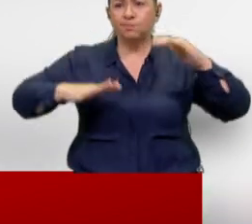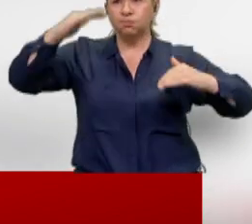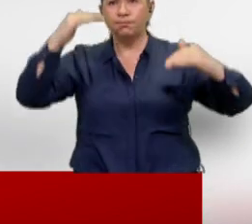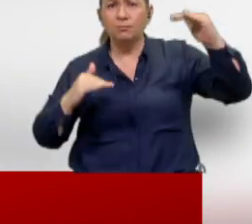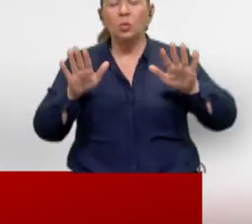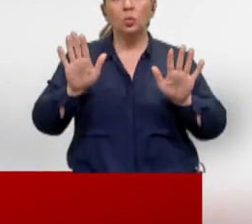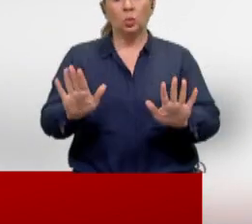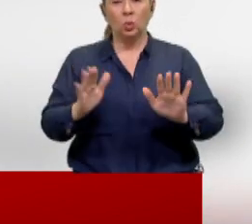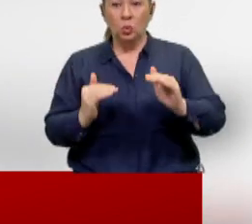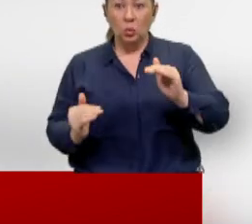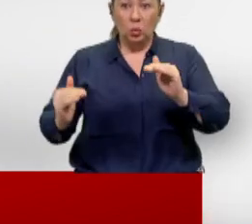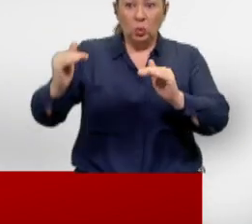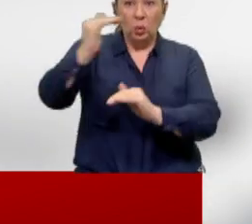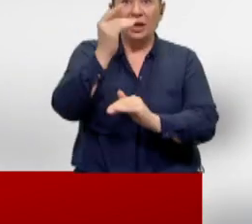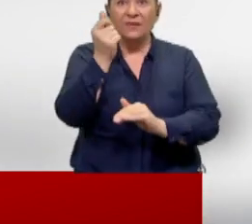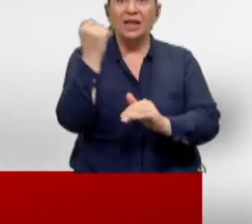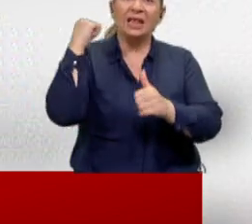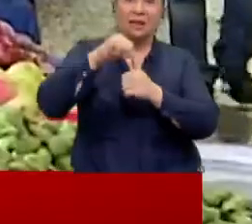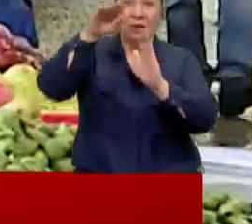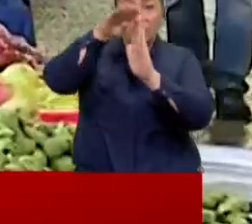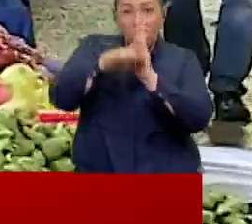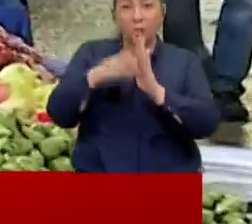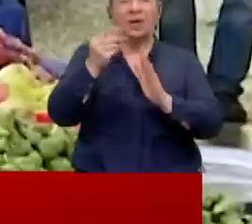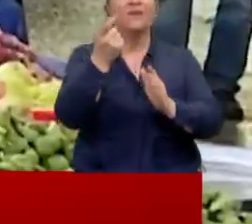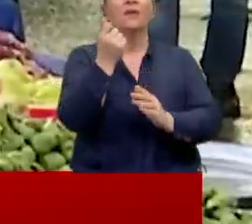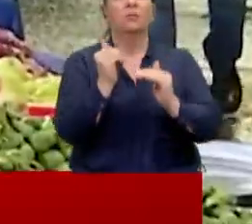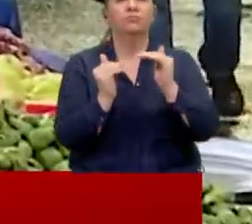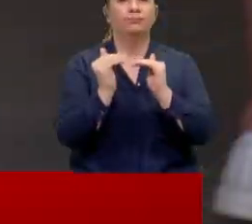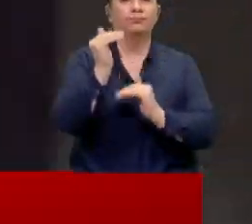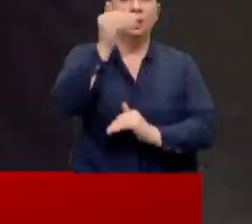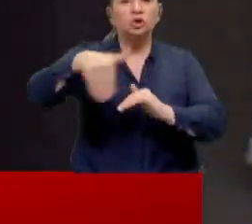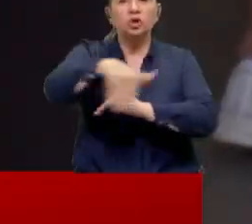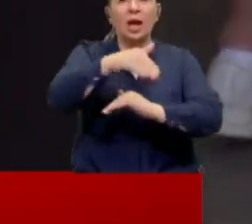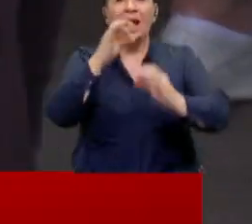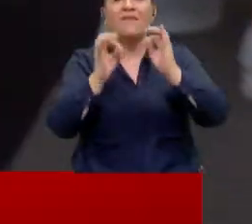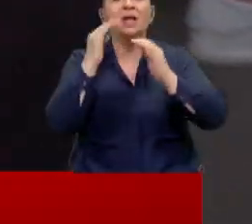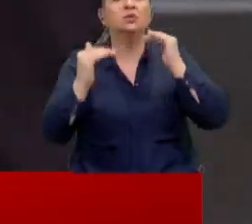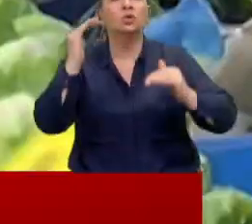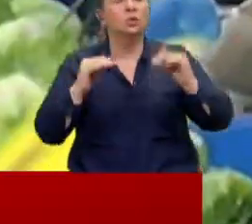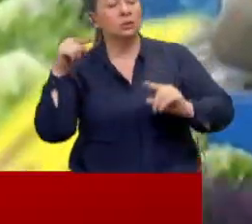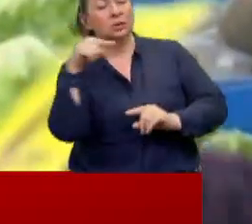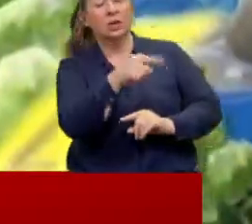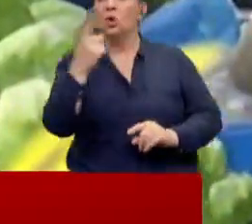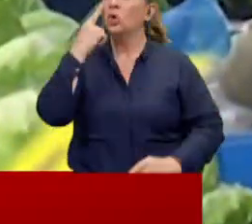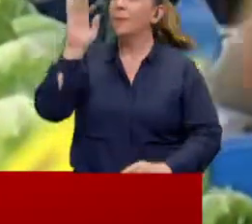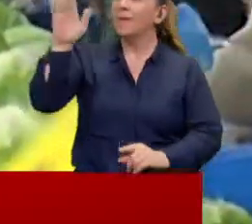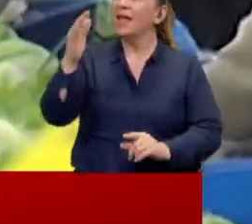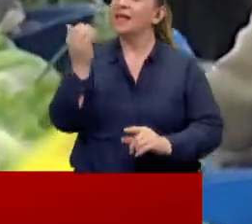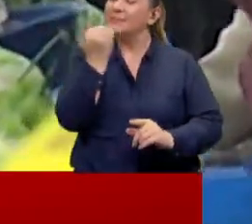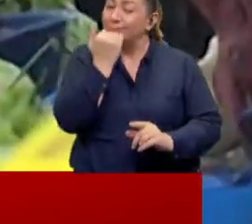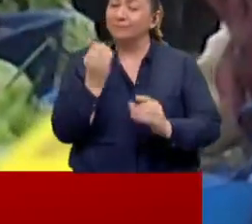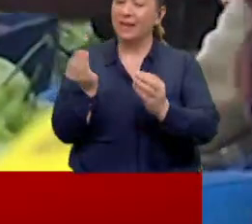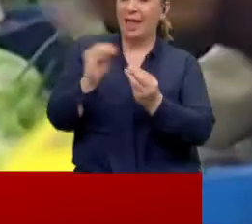ve yükselen fiyatları yeniden aşağıya inmesidir. Fiyatlardaki artışı sokak enflasyonunu işaret ederek hükümete seyyanen ek